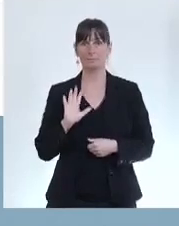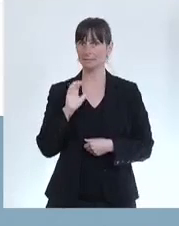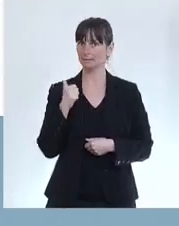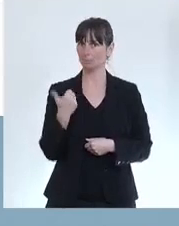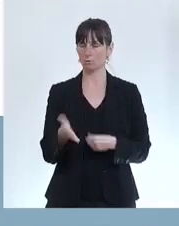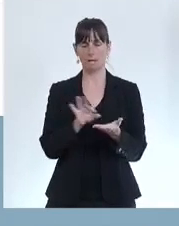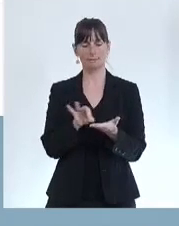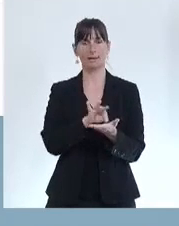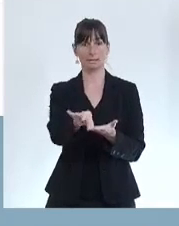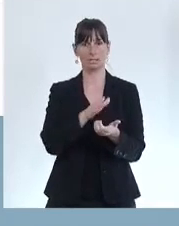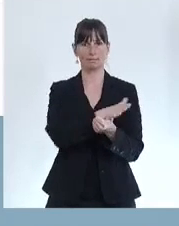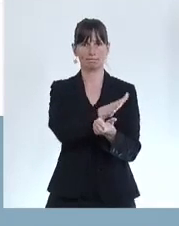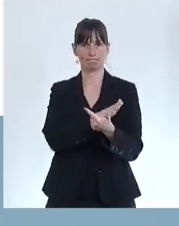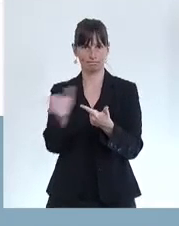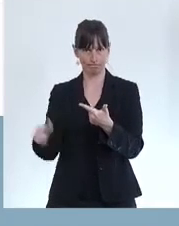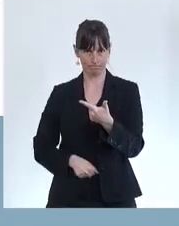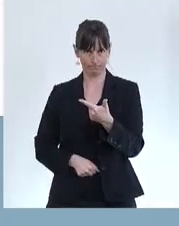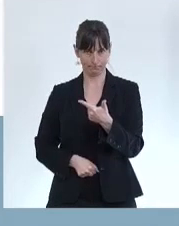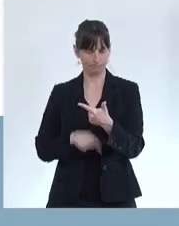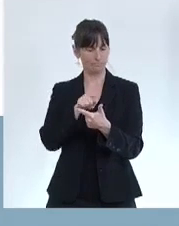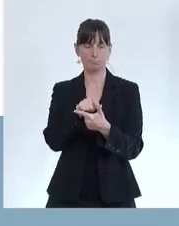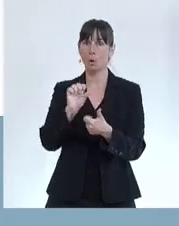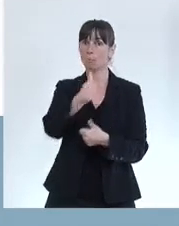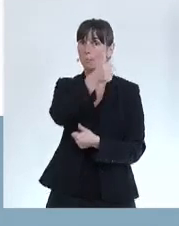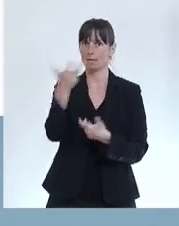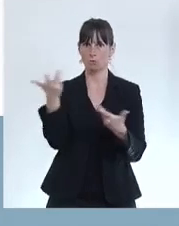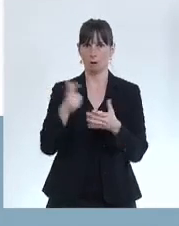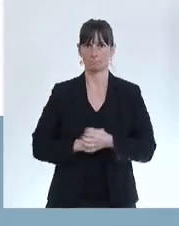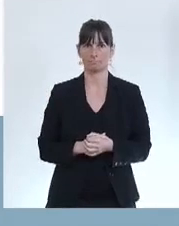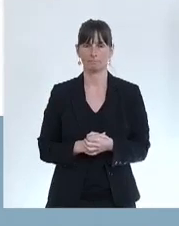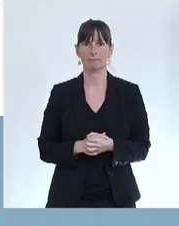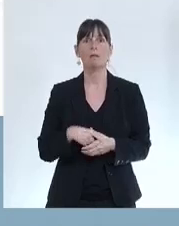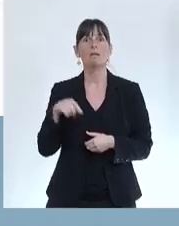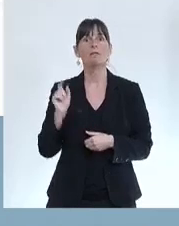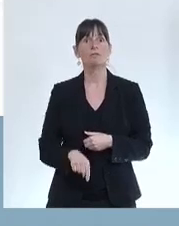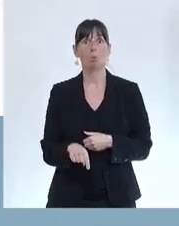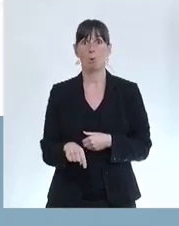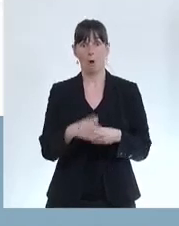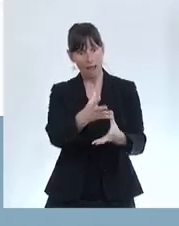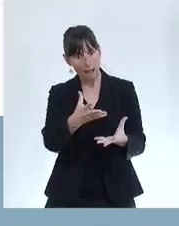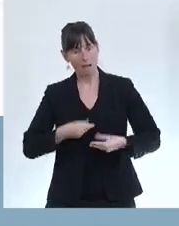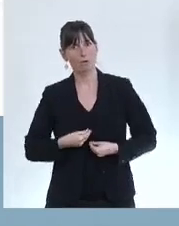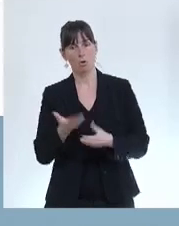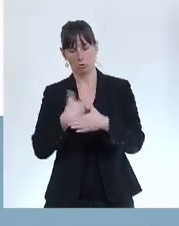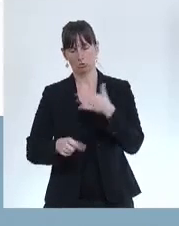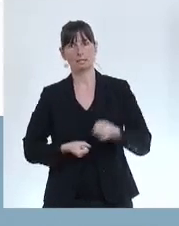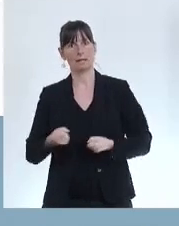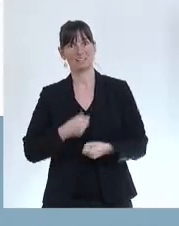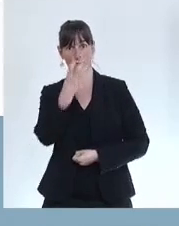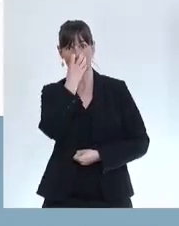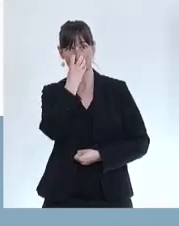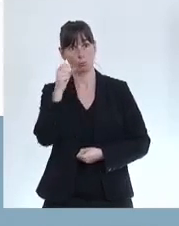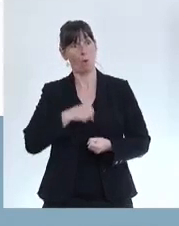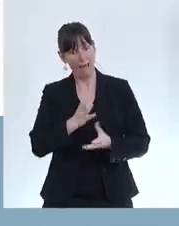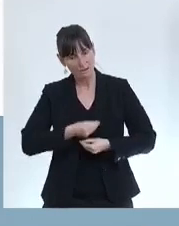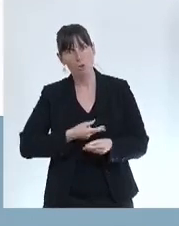deux idées simples. Première idée, augmenter notre capacité d'accueil dans les services de réanimation.